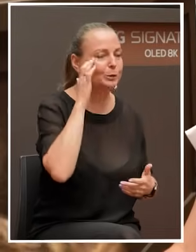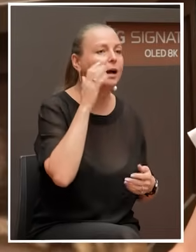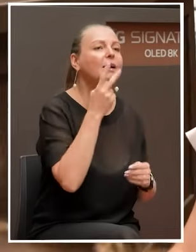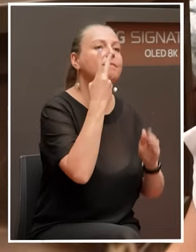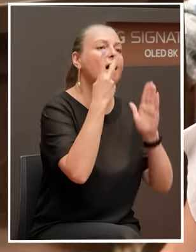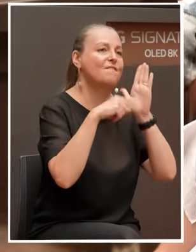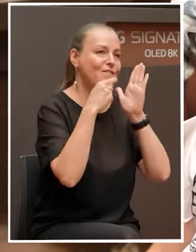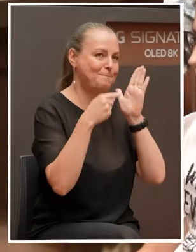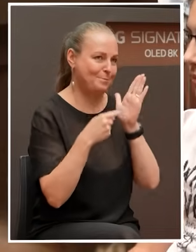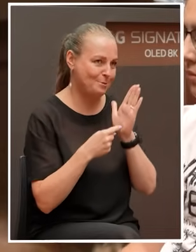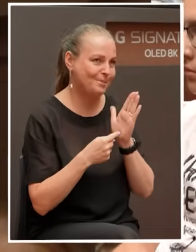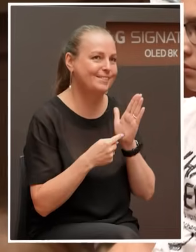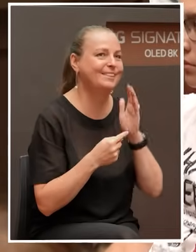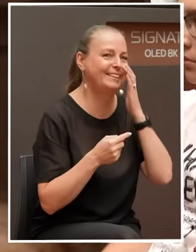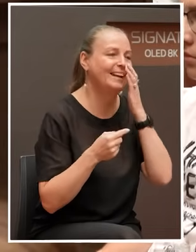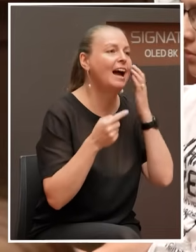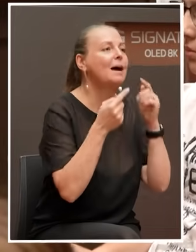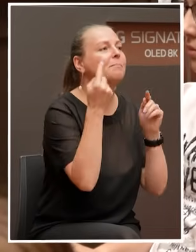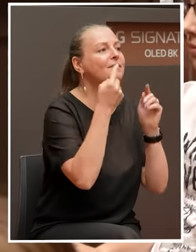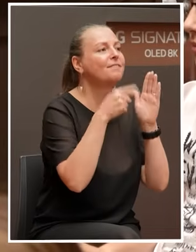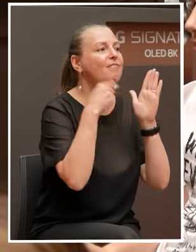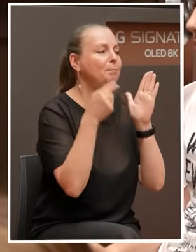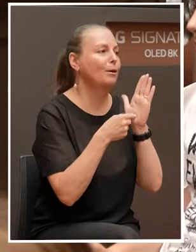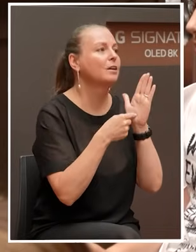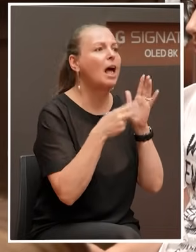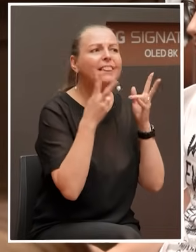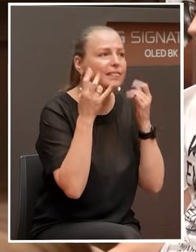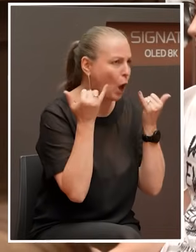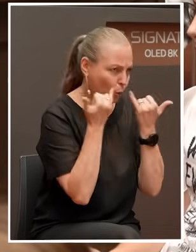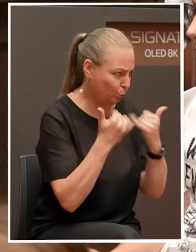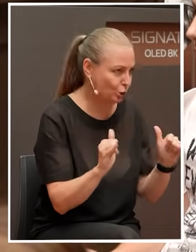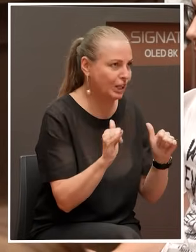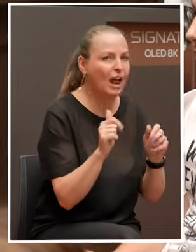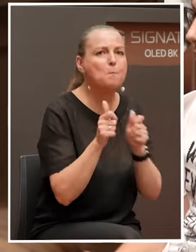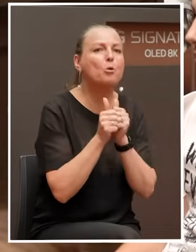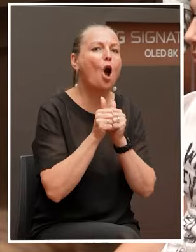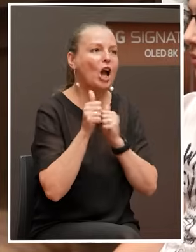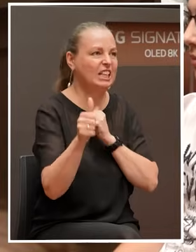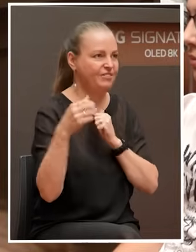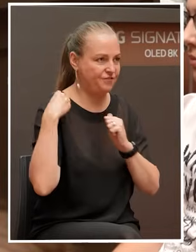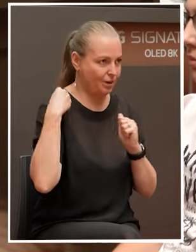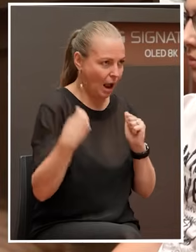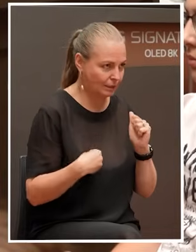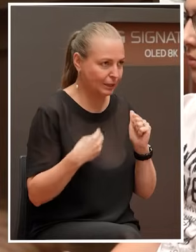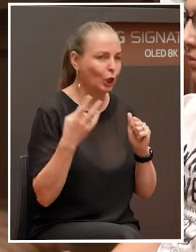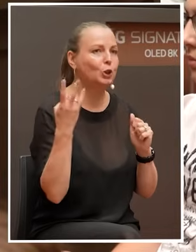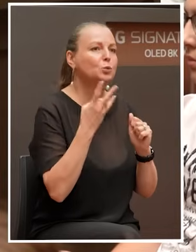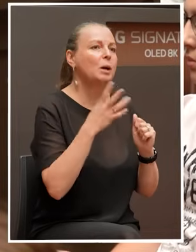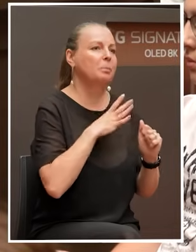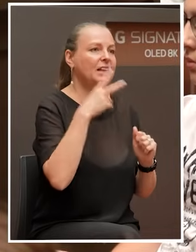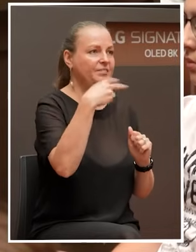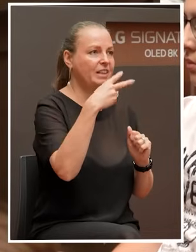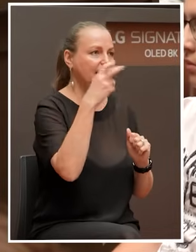два вопроса, если позволите. Вот первый. Неужели прогрессивной Франции всего нужно было 20 лет,